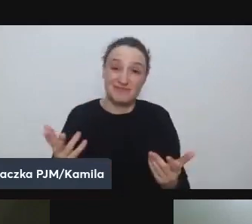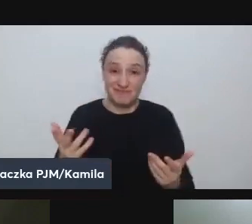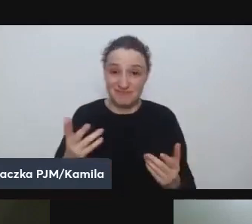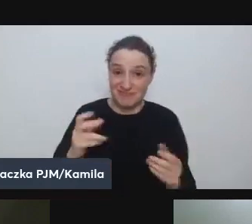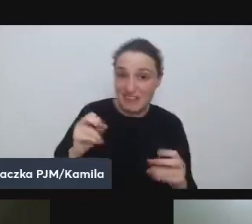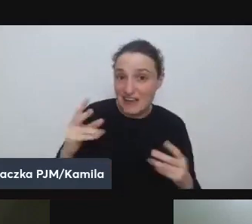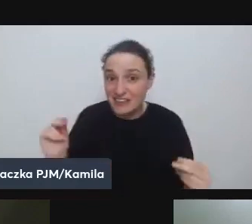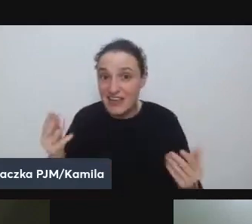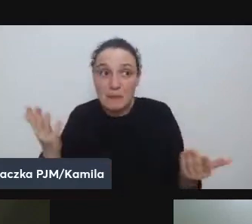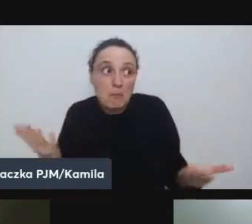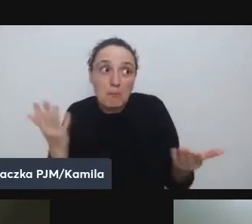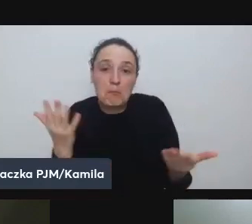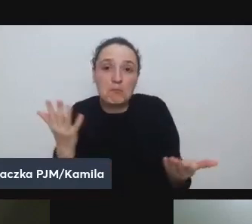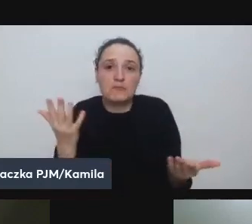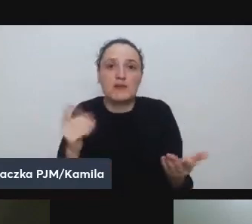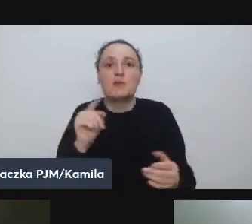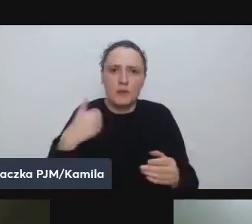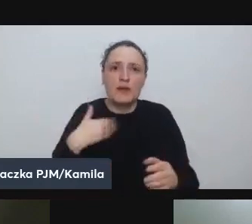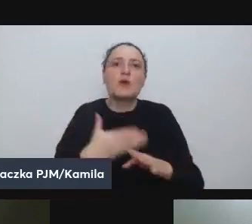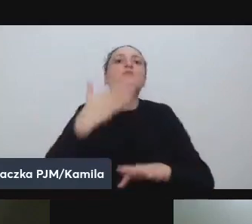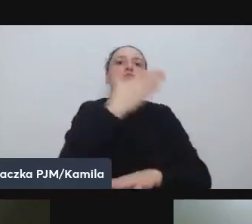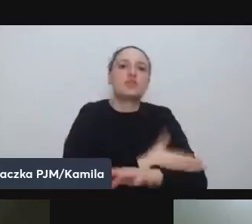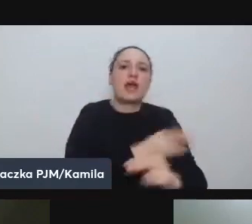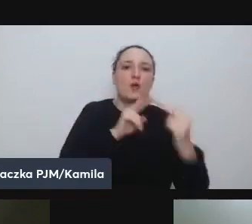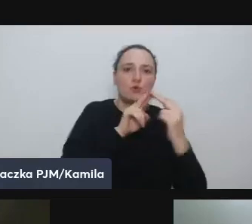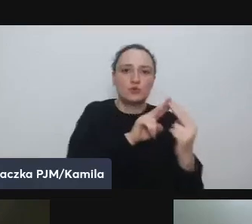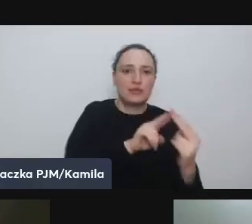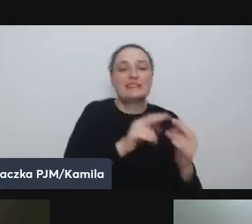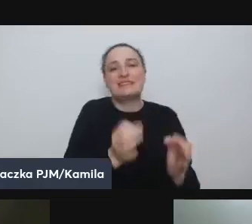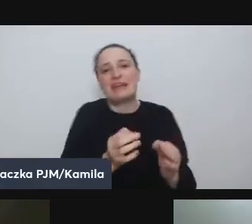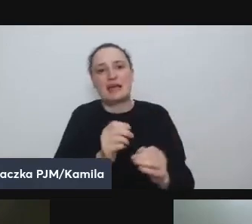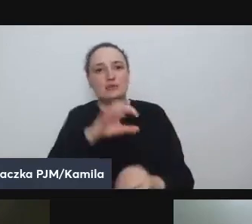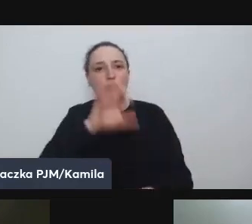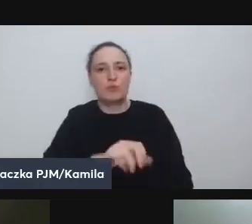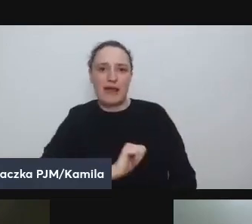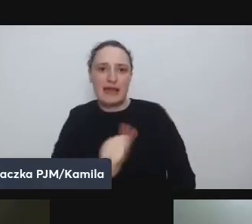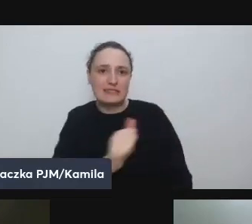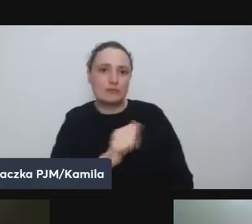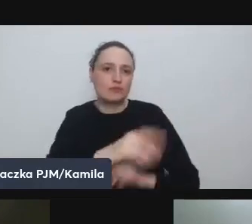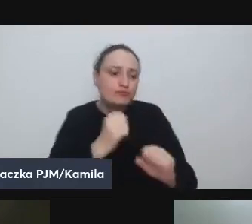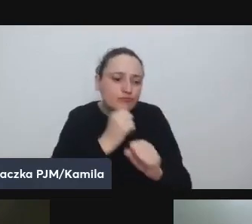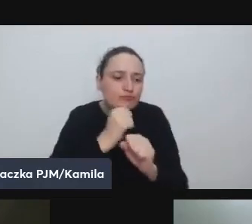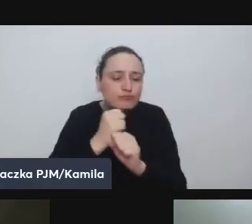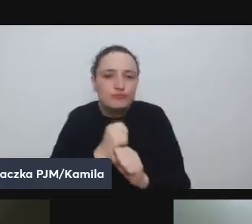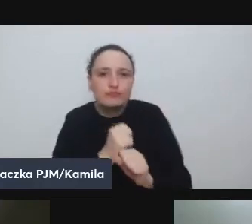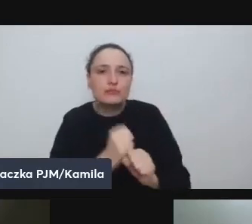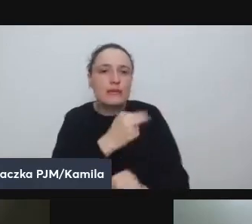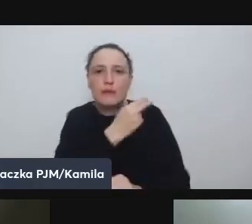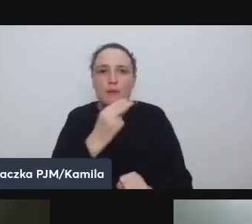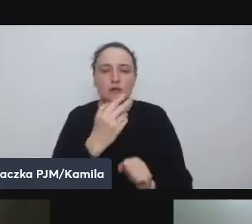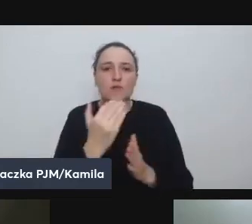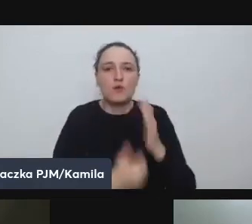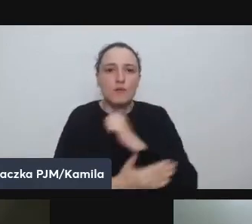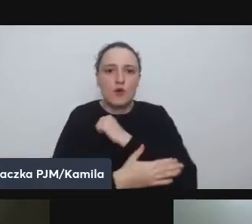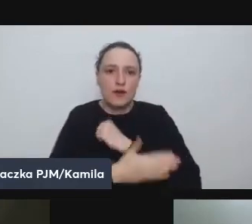będzie, to były prekonsultacje, teraz dalej eksperci siedzą nad tą podstawą programową, więc myślę, że